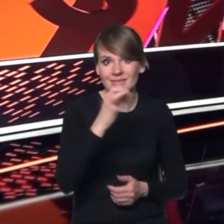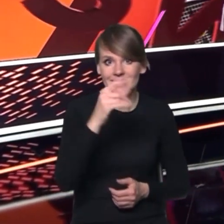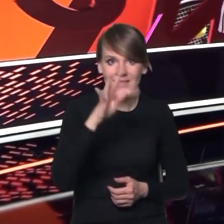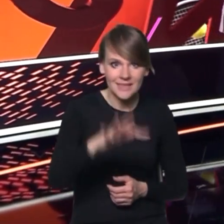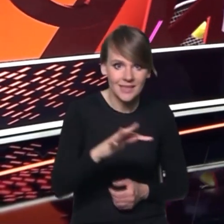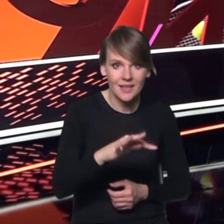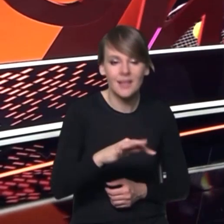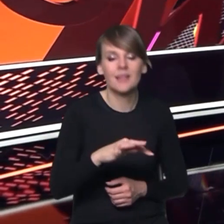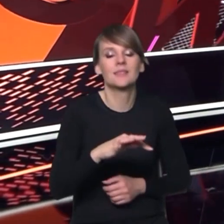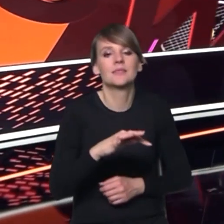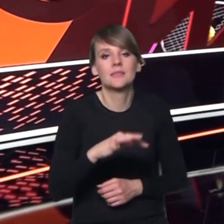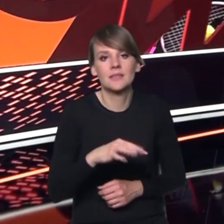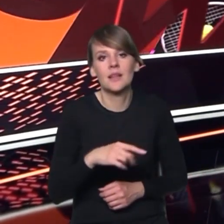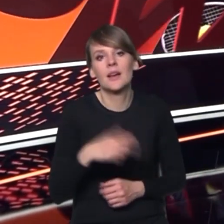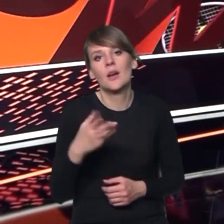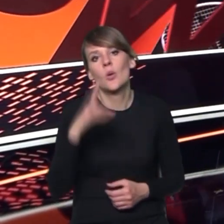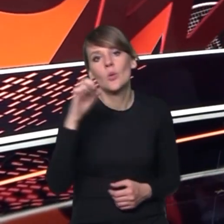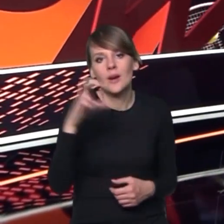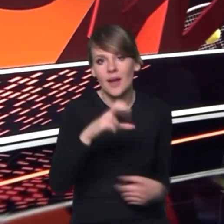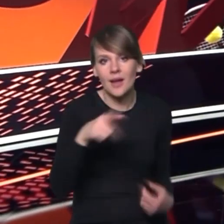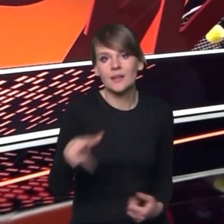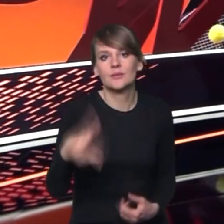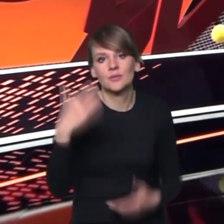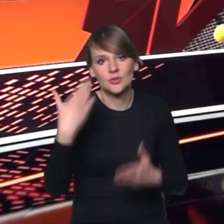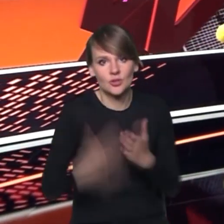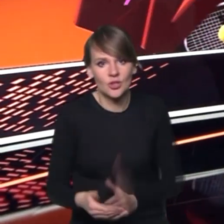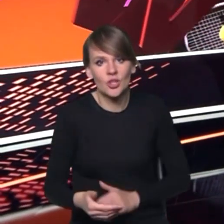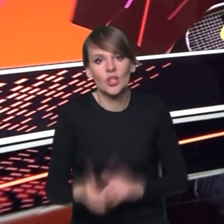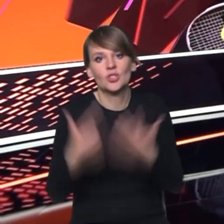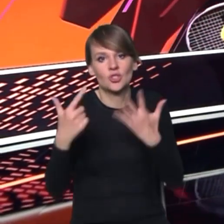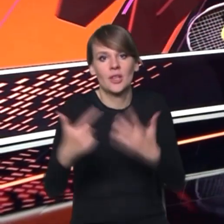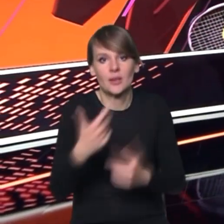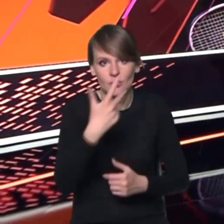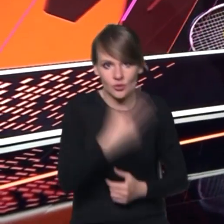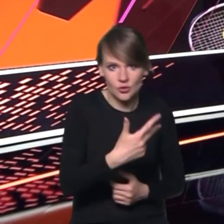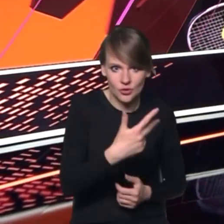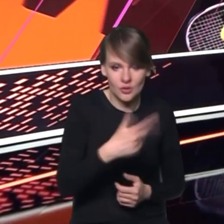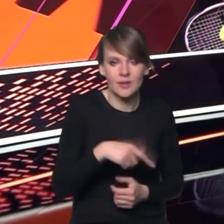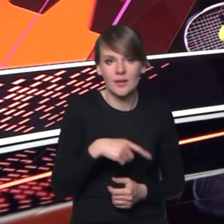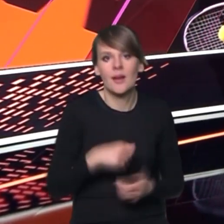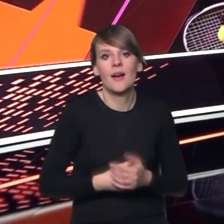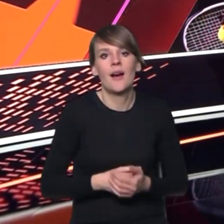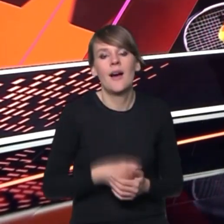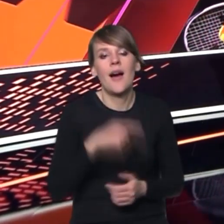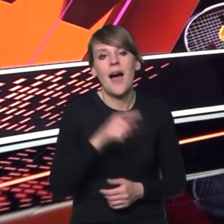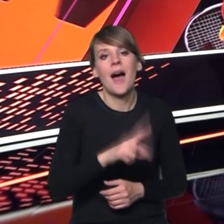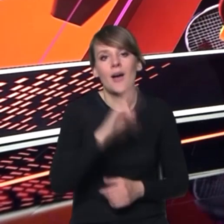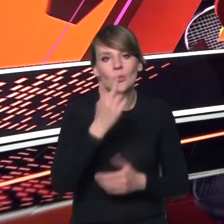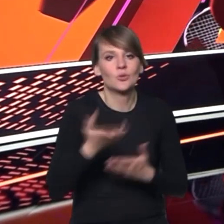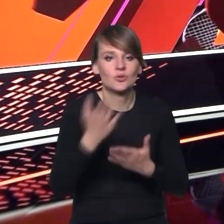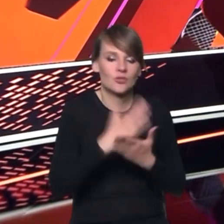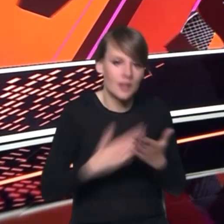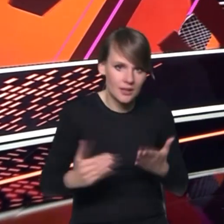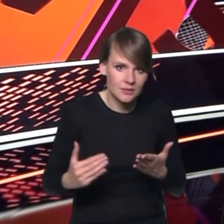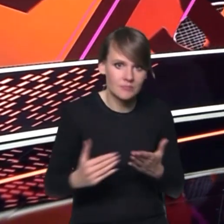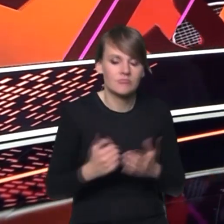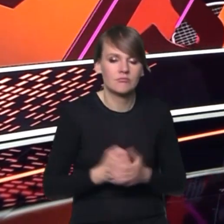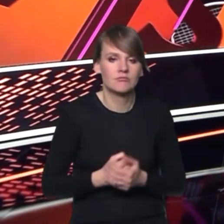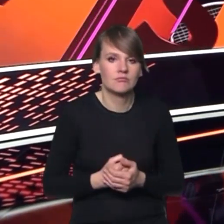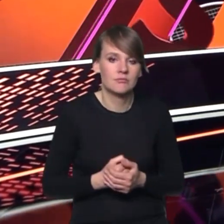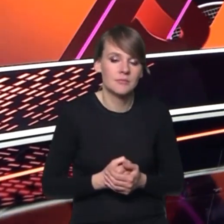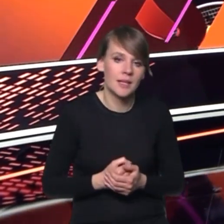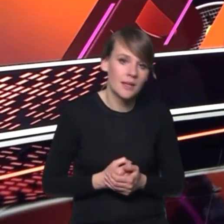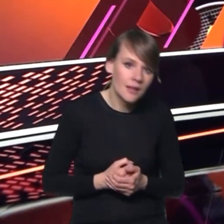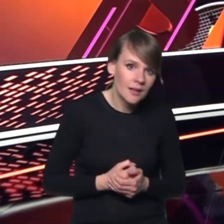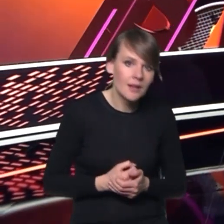tiebreaku Hubert Hurkacz przegrał do 7-3 tiebreaka, a z kolei w drugiej partii zadecydowało wprawdzie